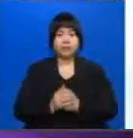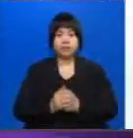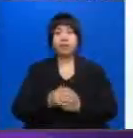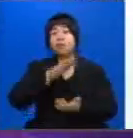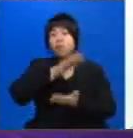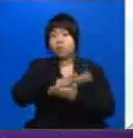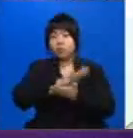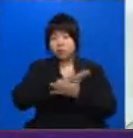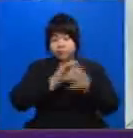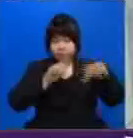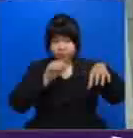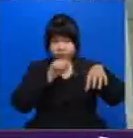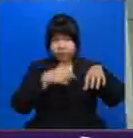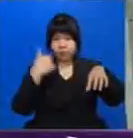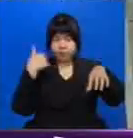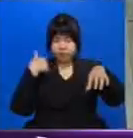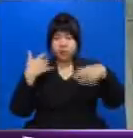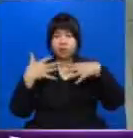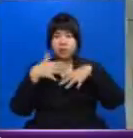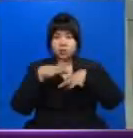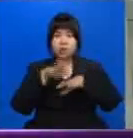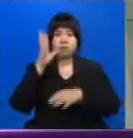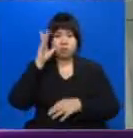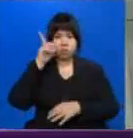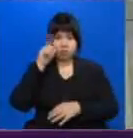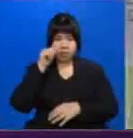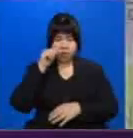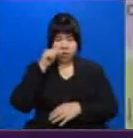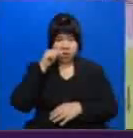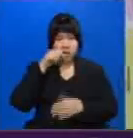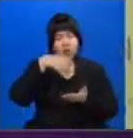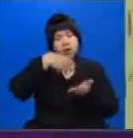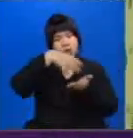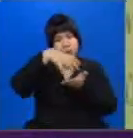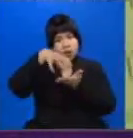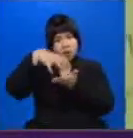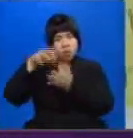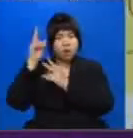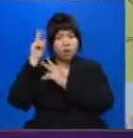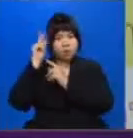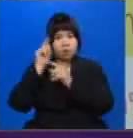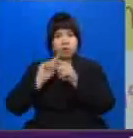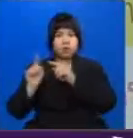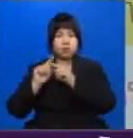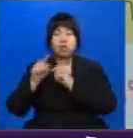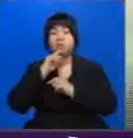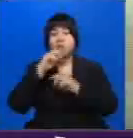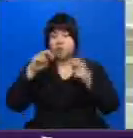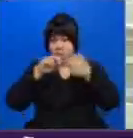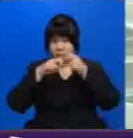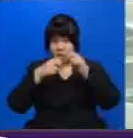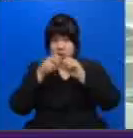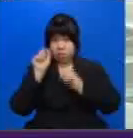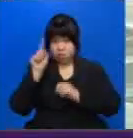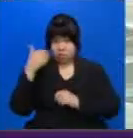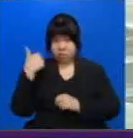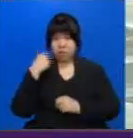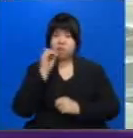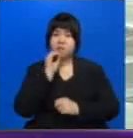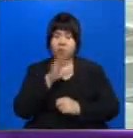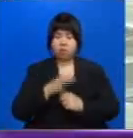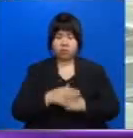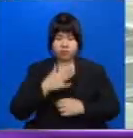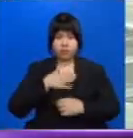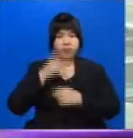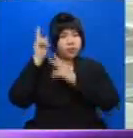มได้มีมาตรการประสานกับผู้ปกครองเพื่อคอยแจ้งข่าวสารต่างๆหากเกิดเหตุการณ์คับขัน แต่ก็พยายามฟัง